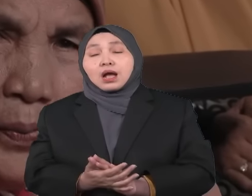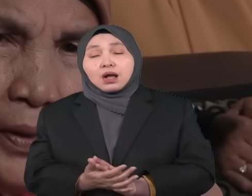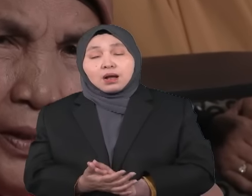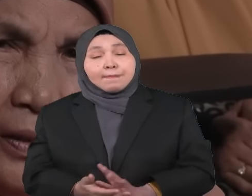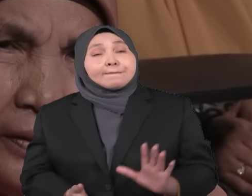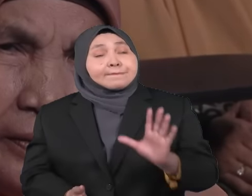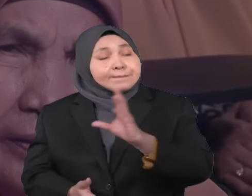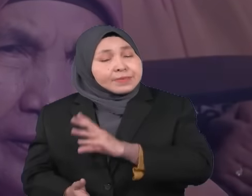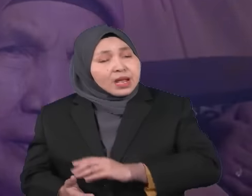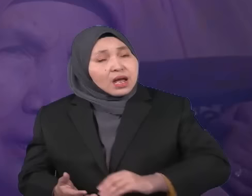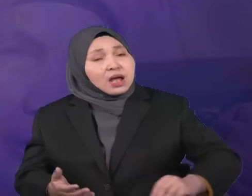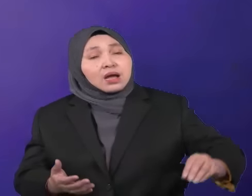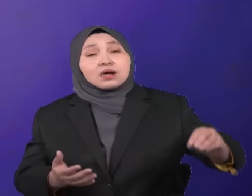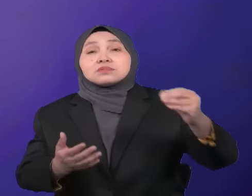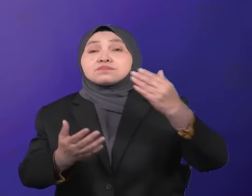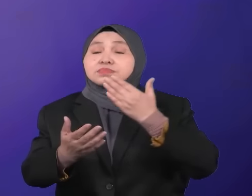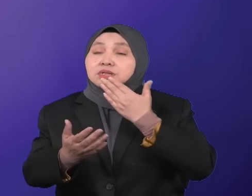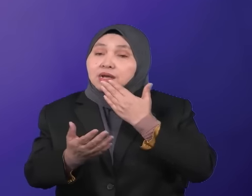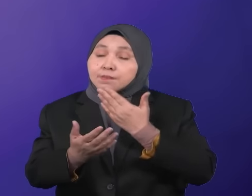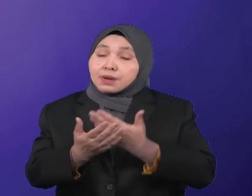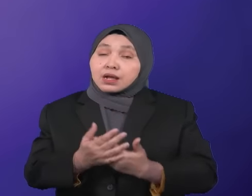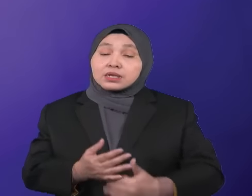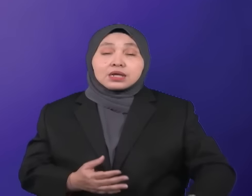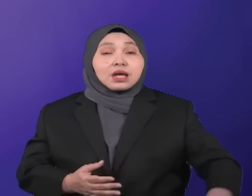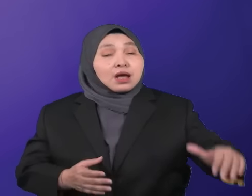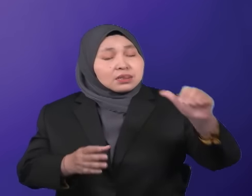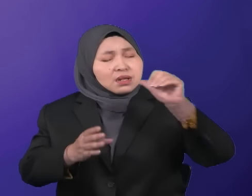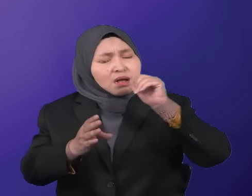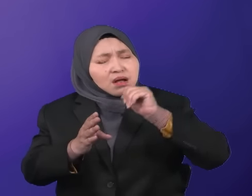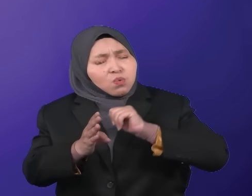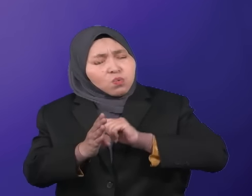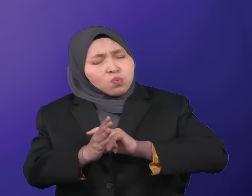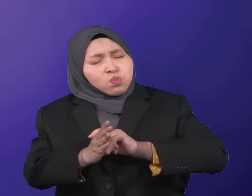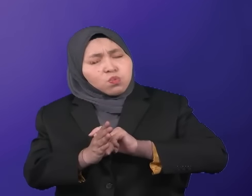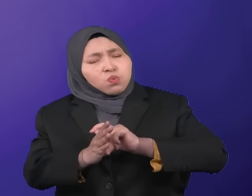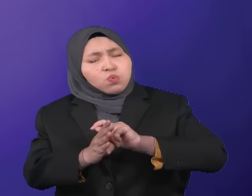وفي الآخرة حسنة